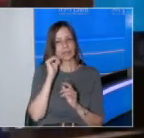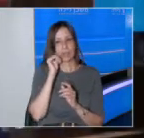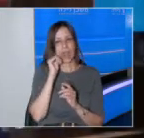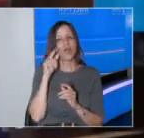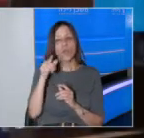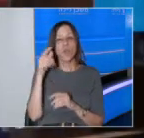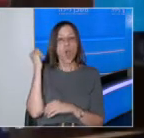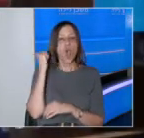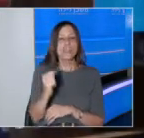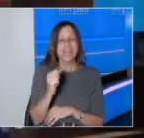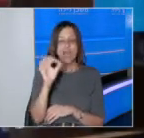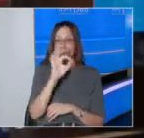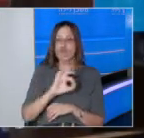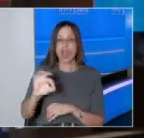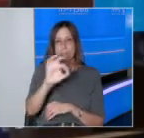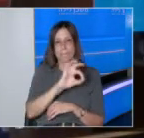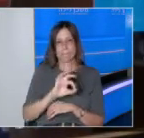הוא הרוצח שלהם.